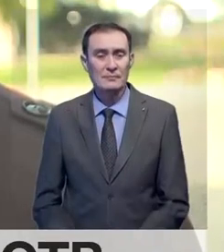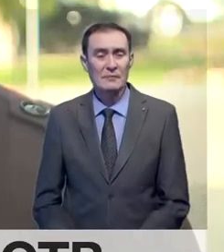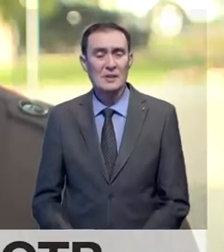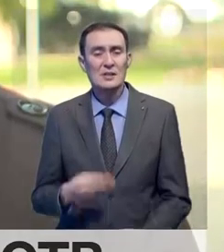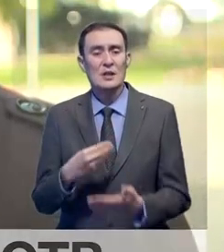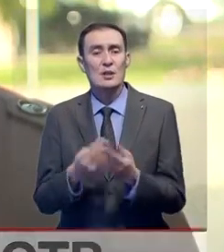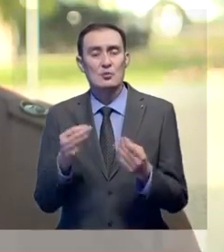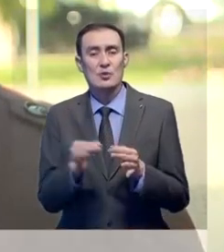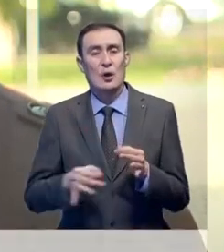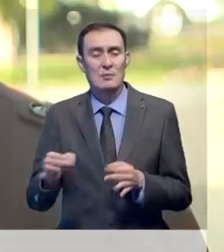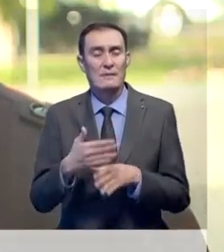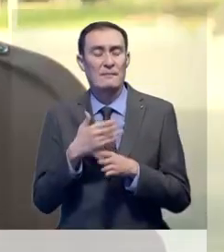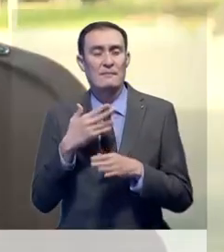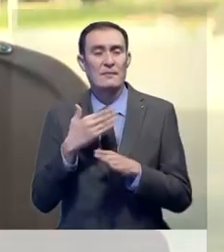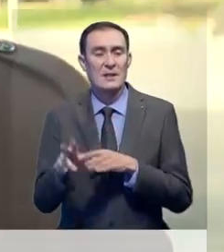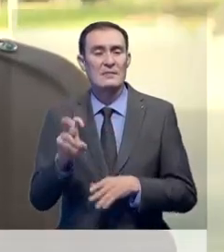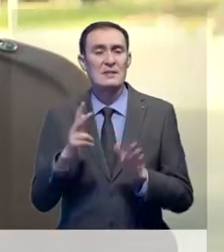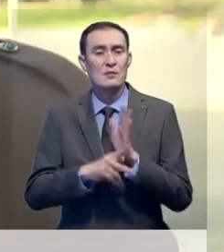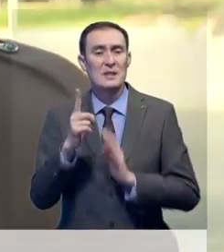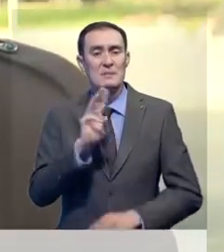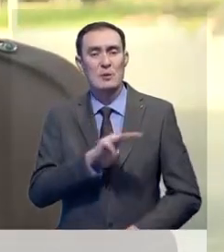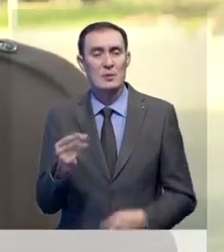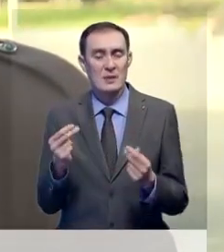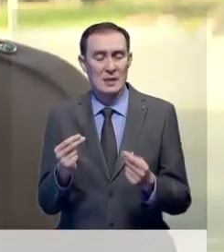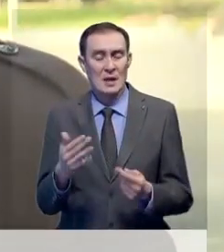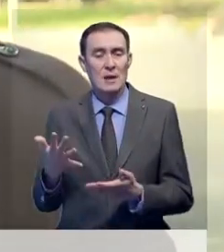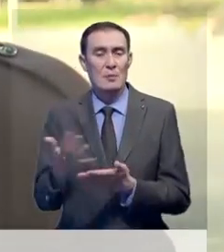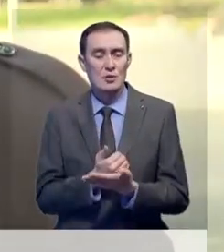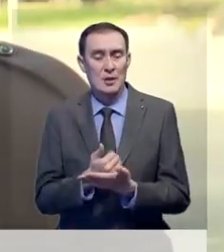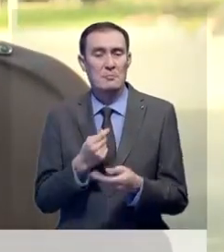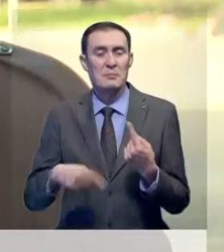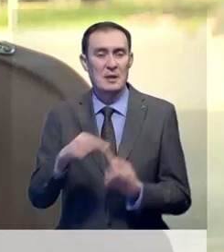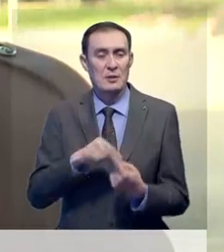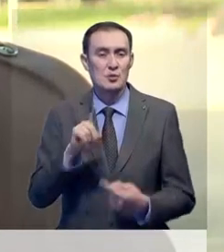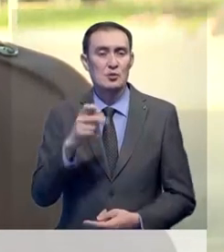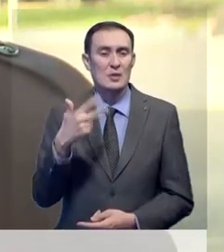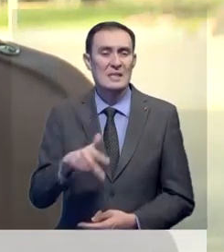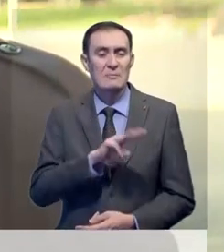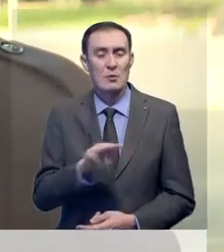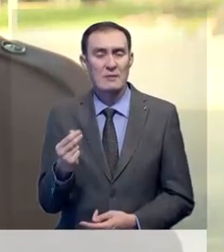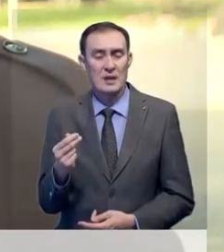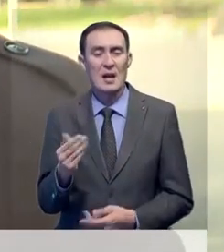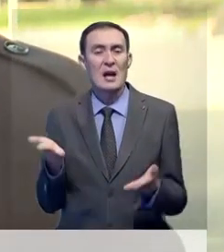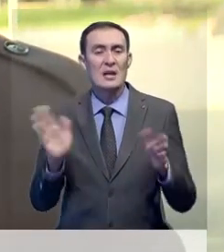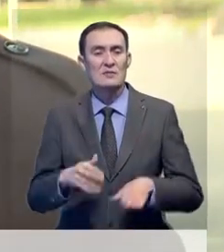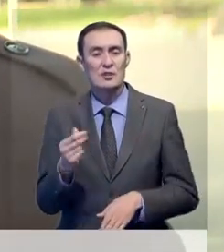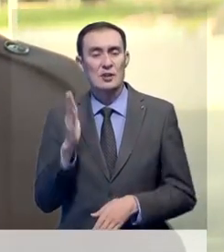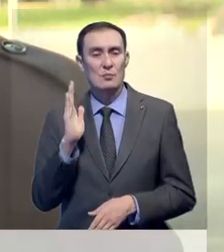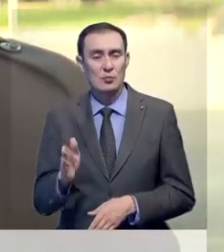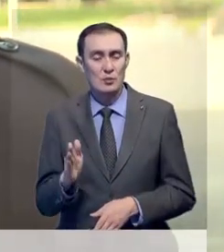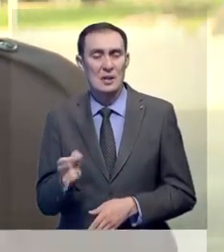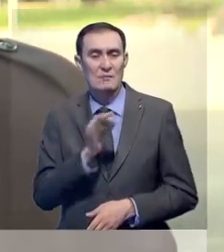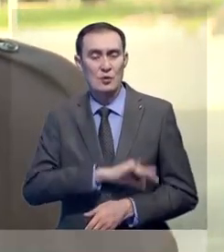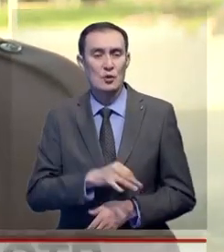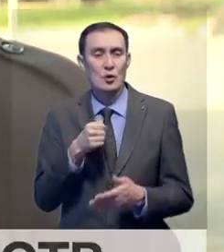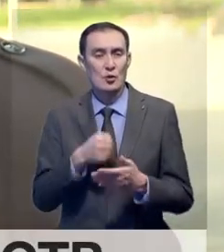выделено 281 миллион. Уже получили предприниматели 130 миллионов. Остальные деньги будут